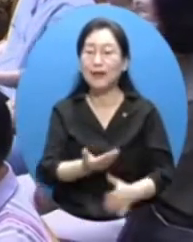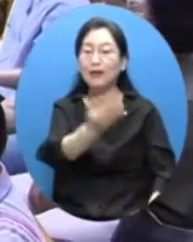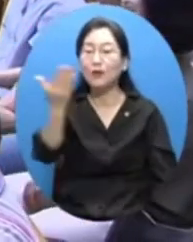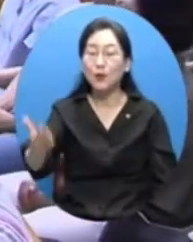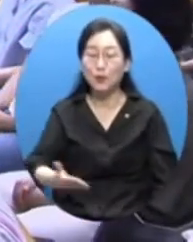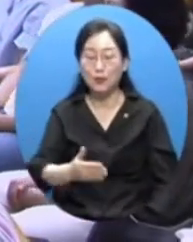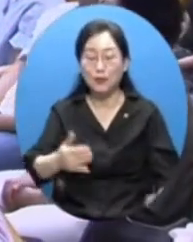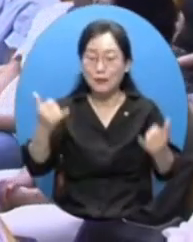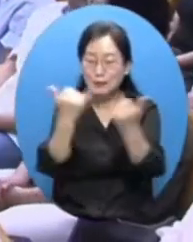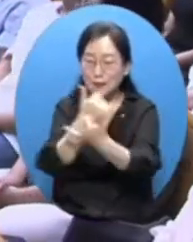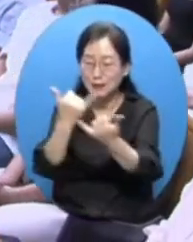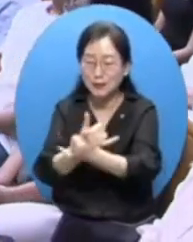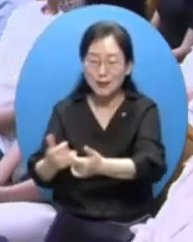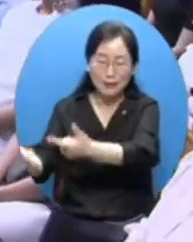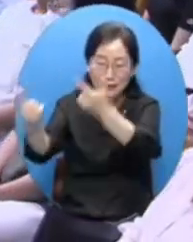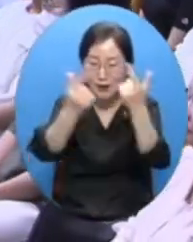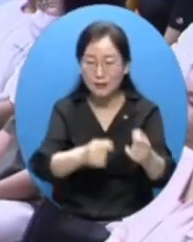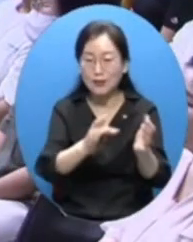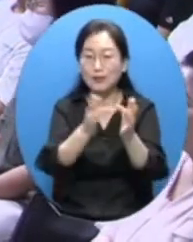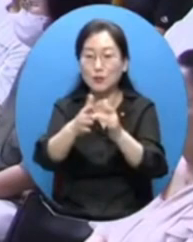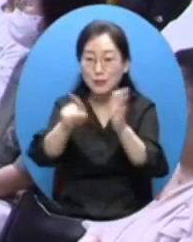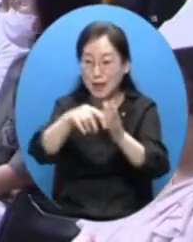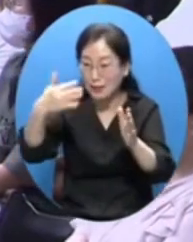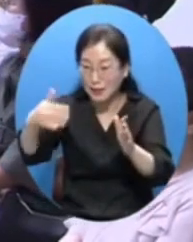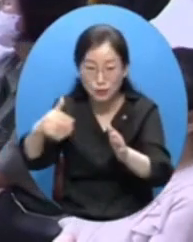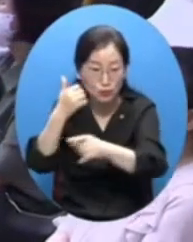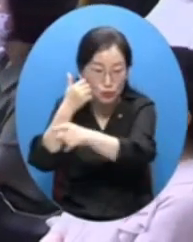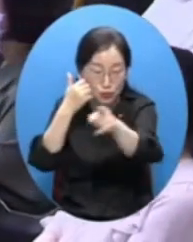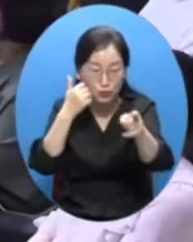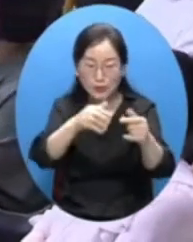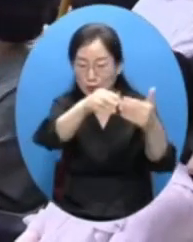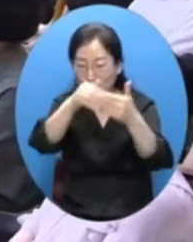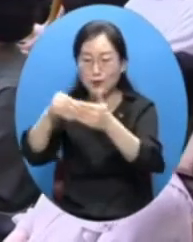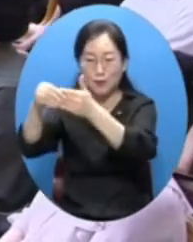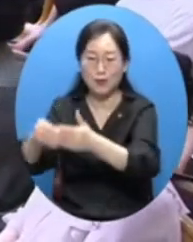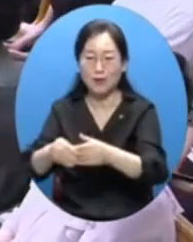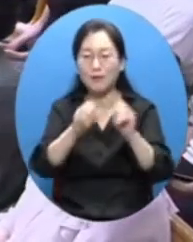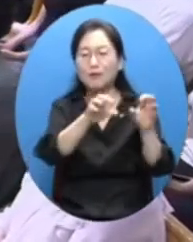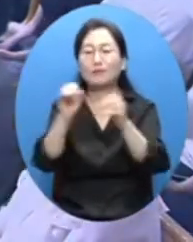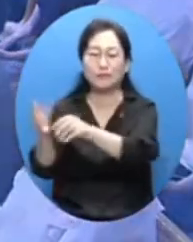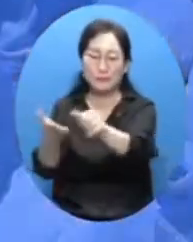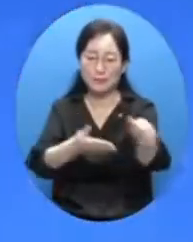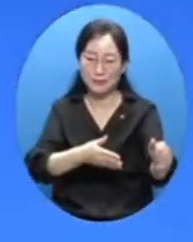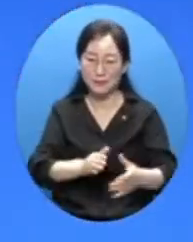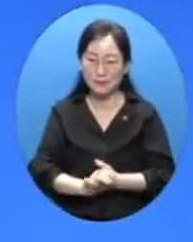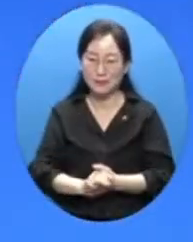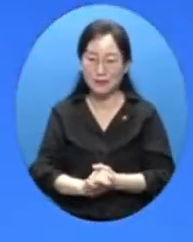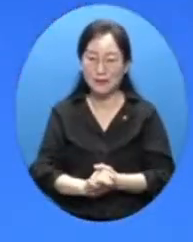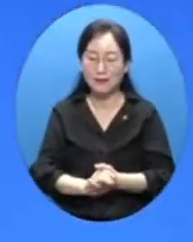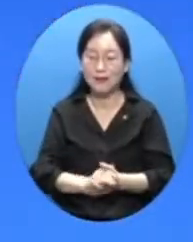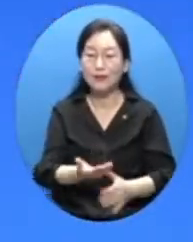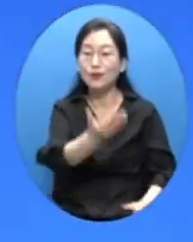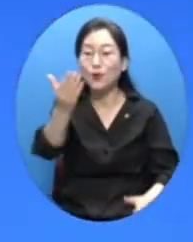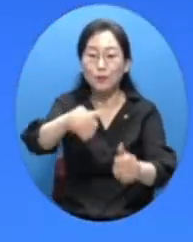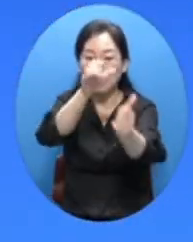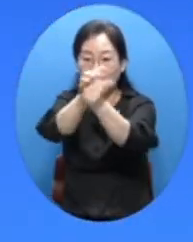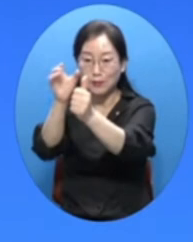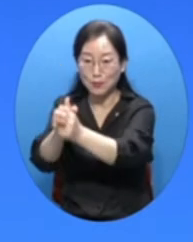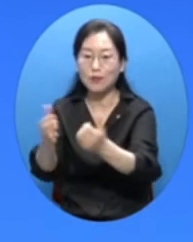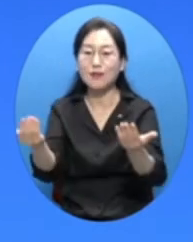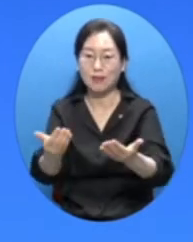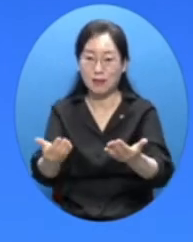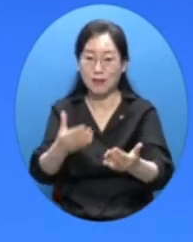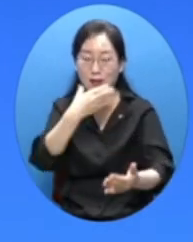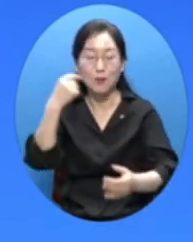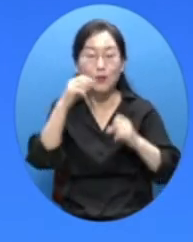사도의 8절까지 예수 믿지 않은 사람이 한 사람도 없어야 됩니다. 다 예수를 믿어야 됩니다. 그것이 여러분이 맡긴 사명입니다.